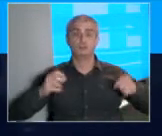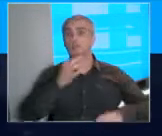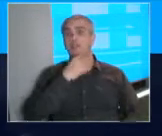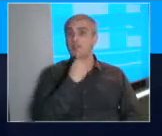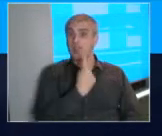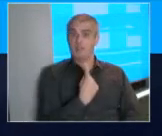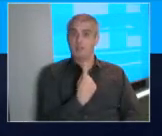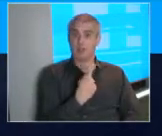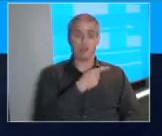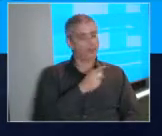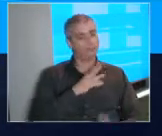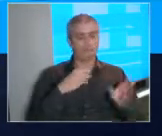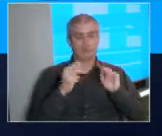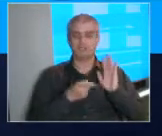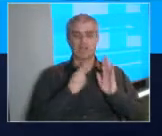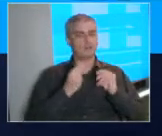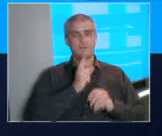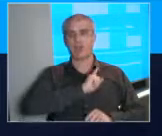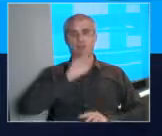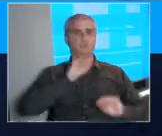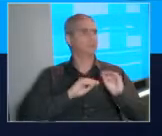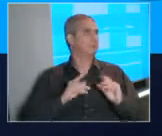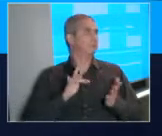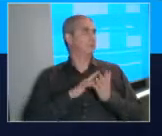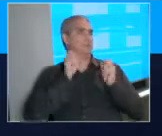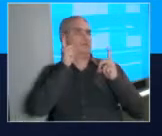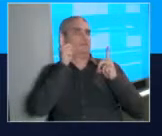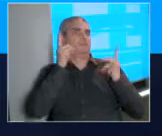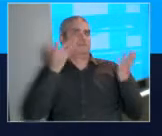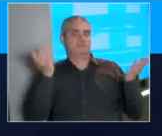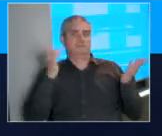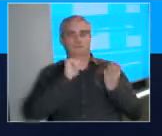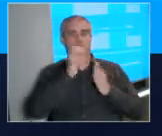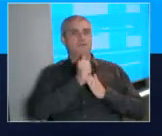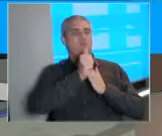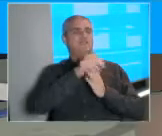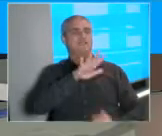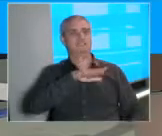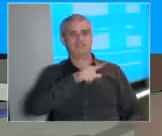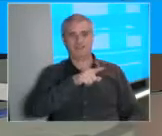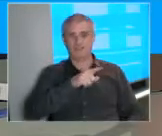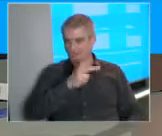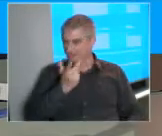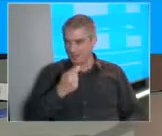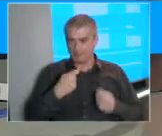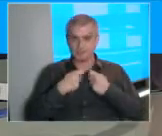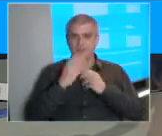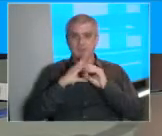זה שגם שם הפלסטיק החד פעמי יאסר לשימוש. מקום מפתיע, שכמוביל תחום סביבתי. רק תשלים לגבי